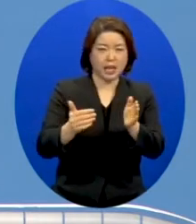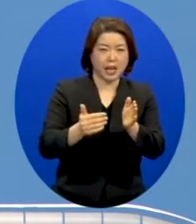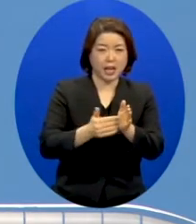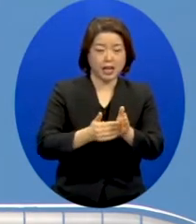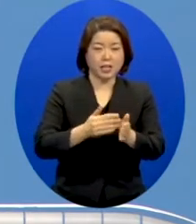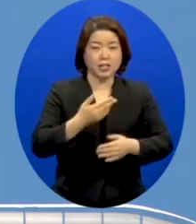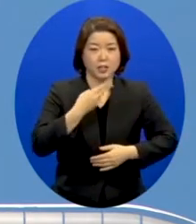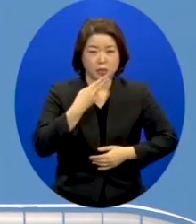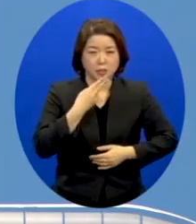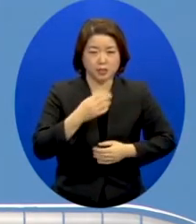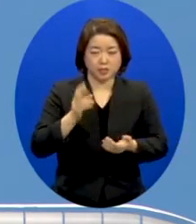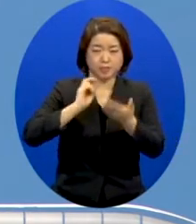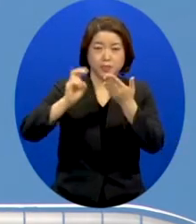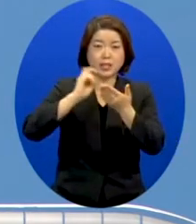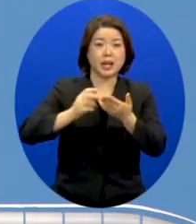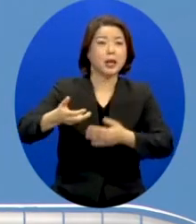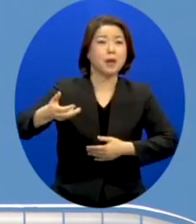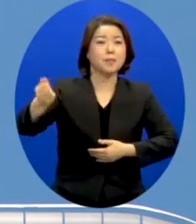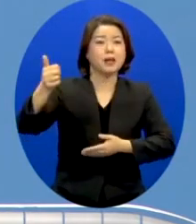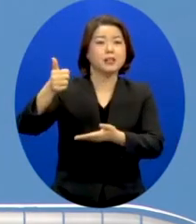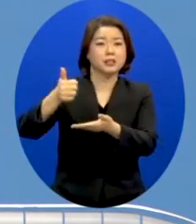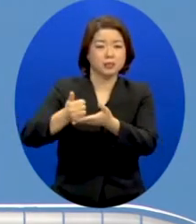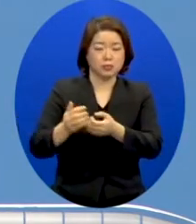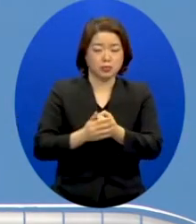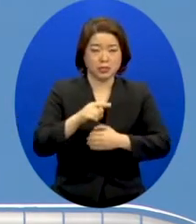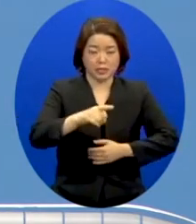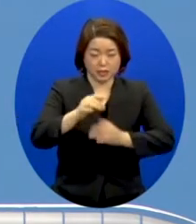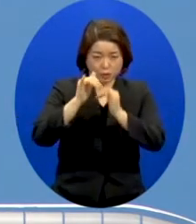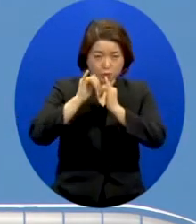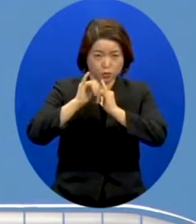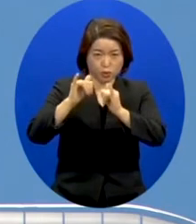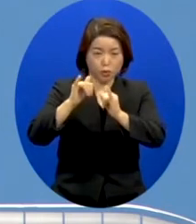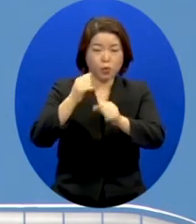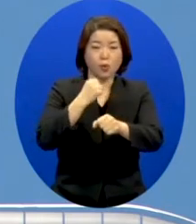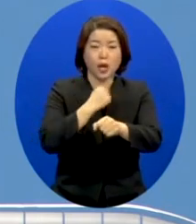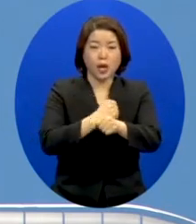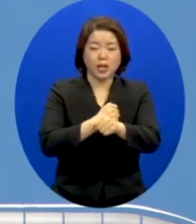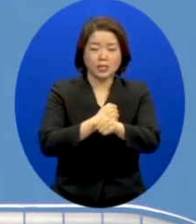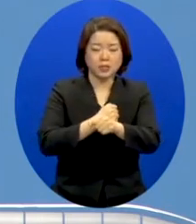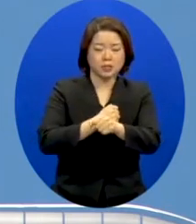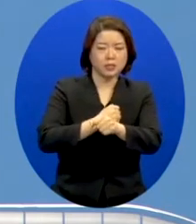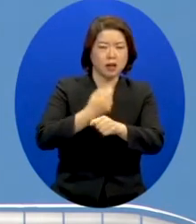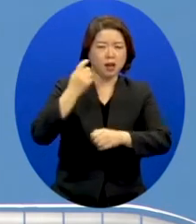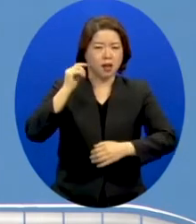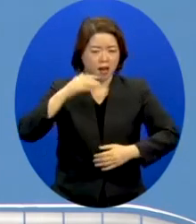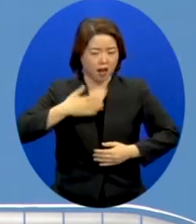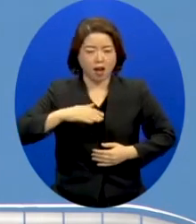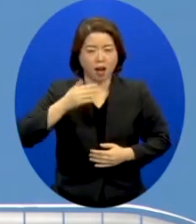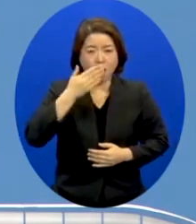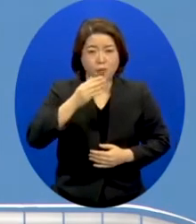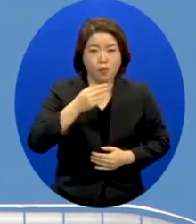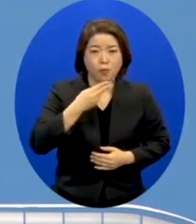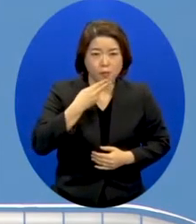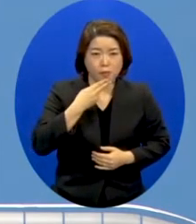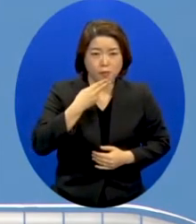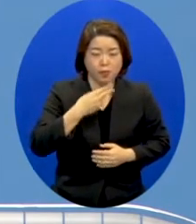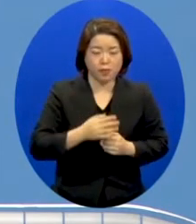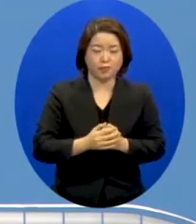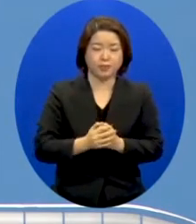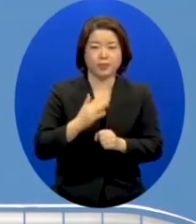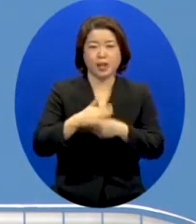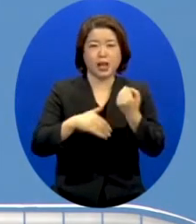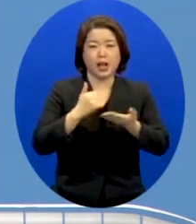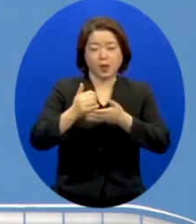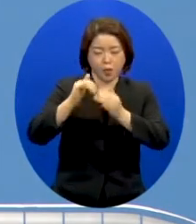분 이시다 그 위 디아 심은 측량할 길이 없다 그랬습니다 다윗은 하나님을 위대하신 하나님